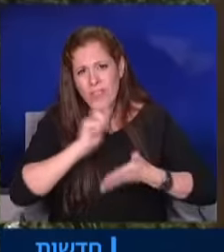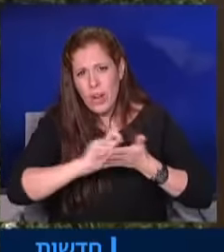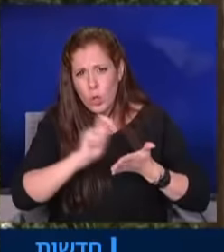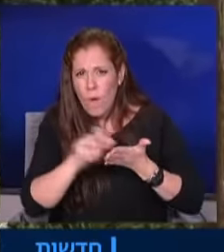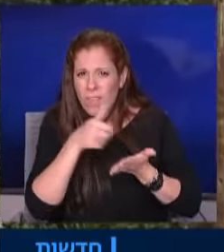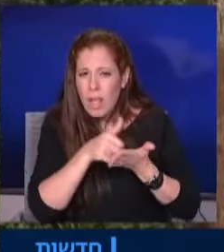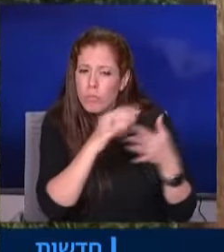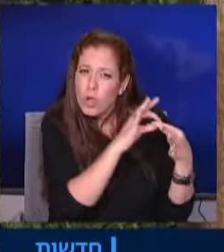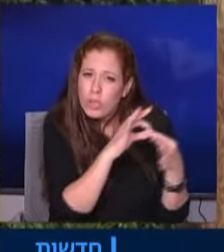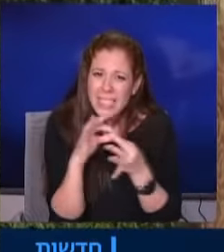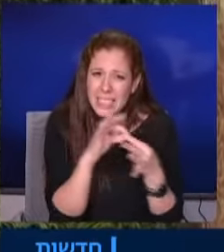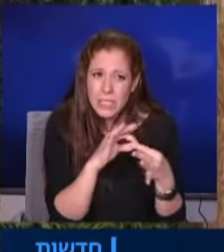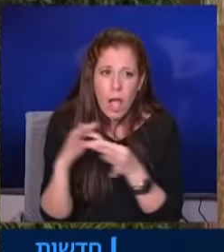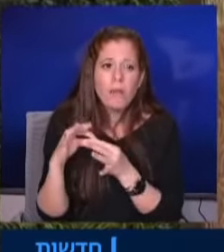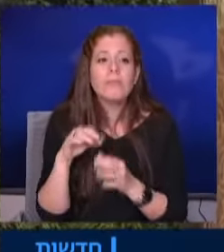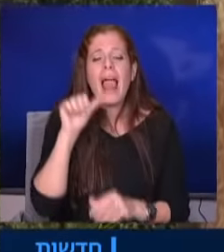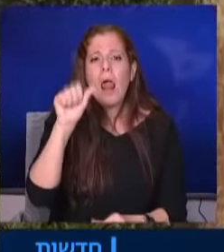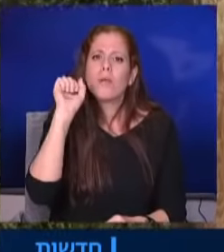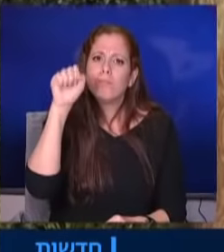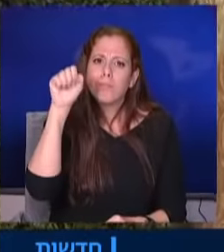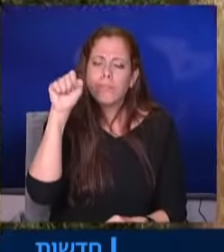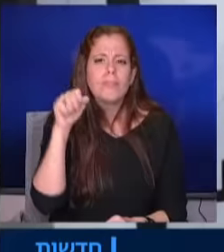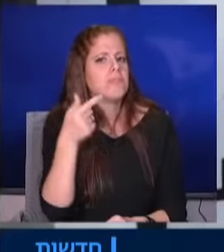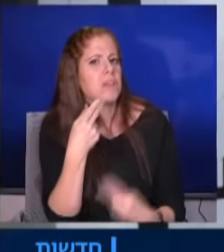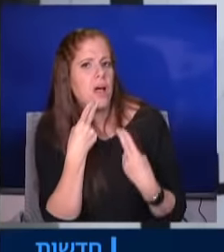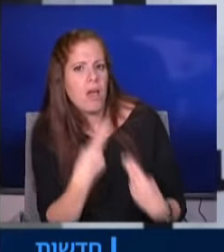הסדרה. אלעד הקיש בדלת, אבל גיא לא ענה.